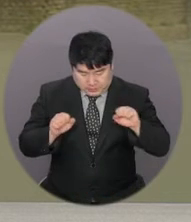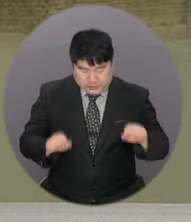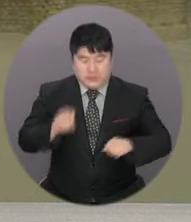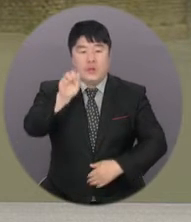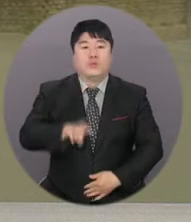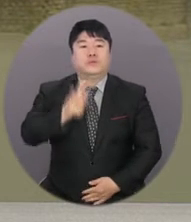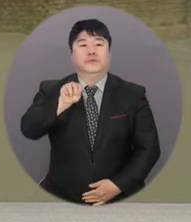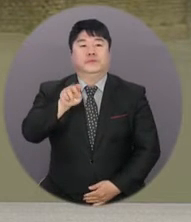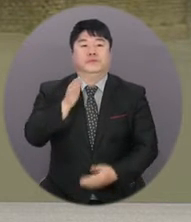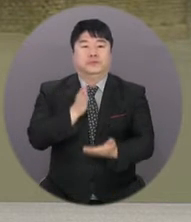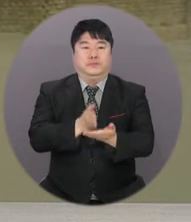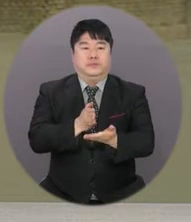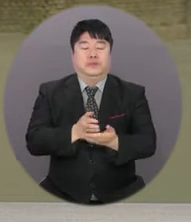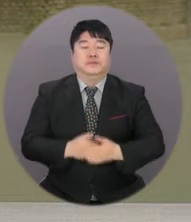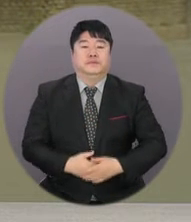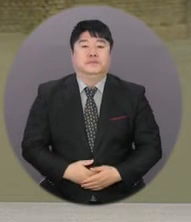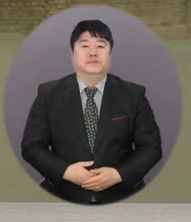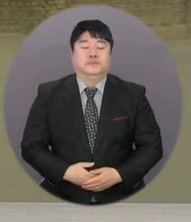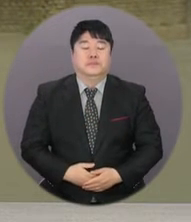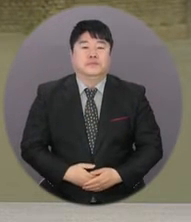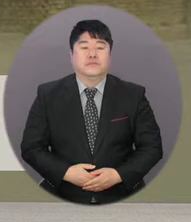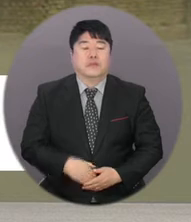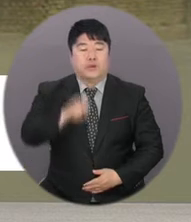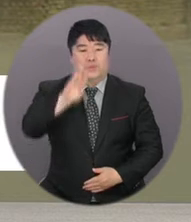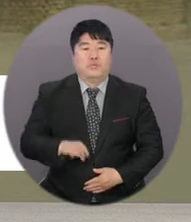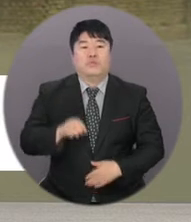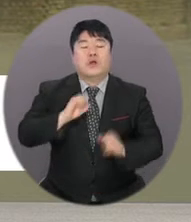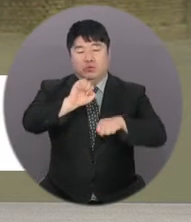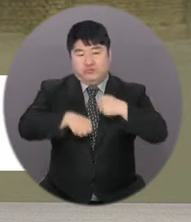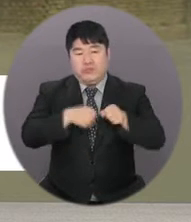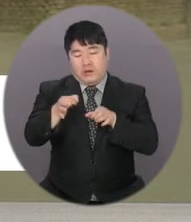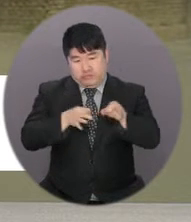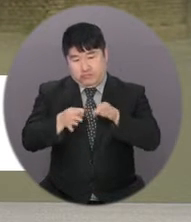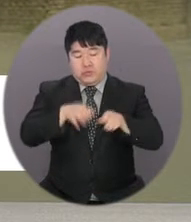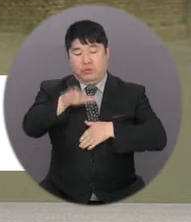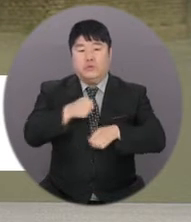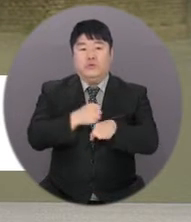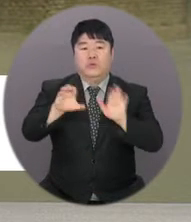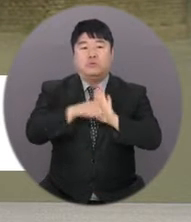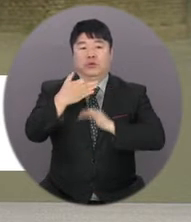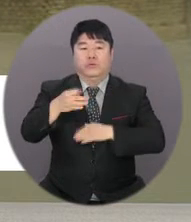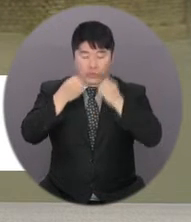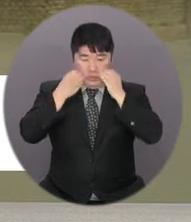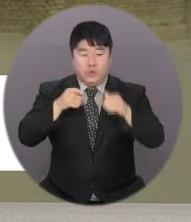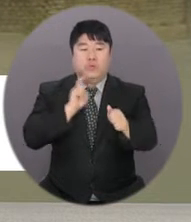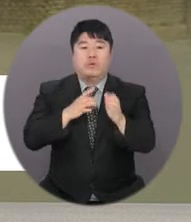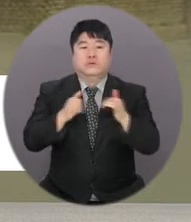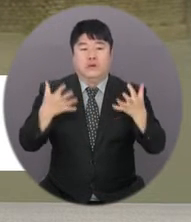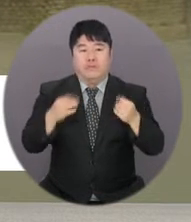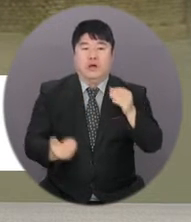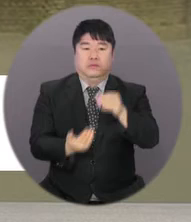여러분 안녕하십니까? 광주 MBC 뉴스데스크입니다. 광주의 한 축산물 유통업체에서 코로나19 신규 확진자가